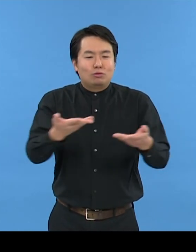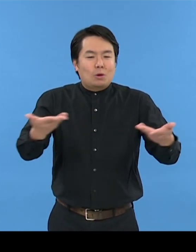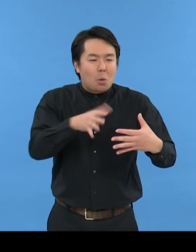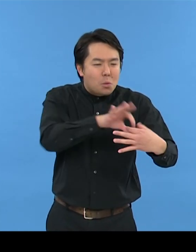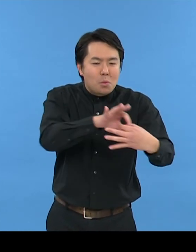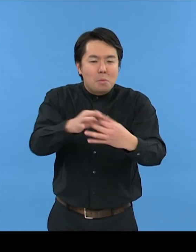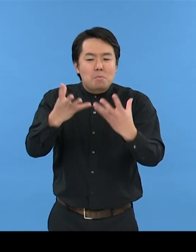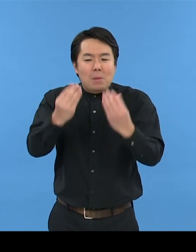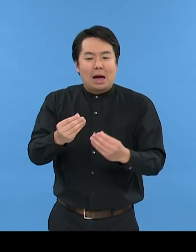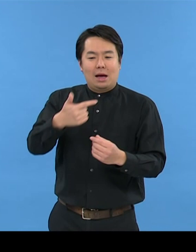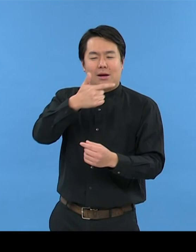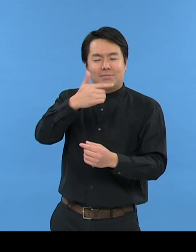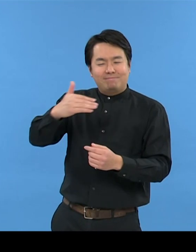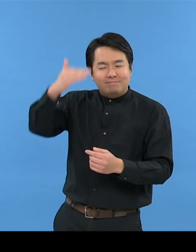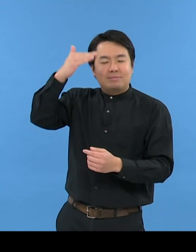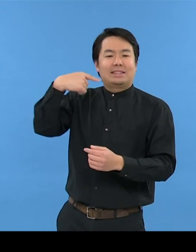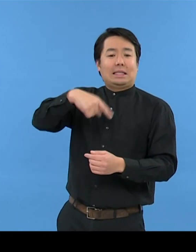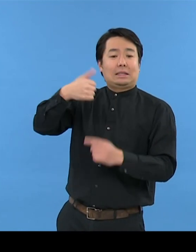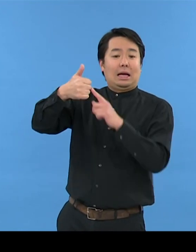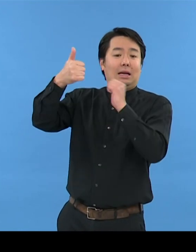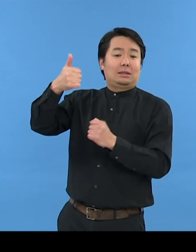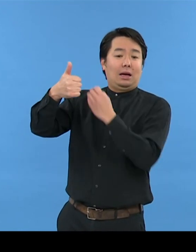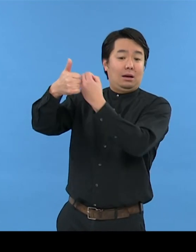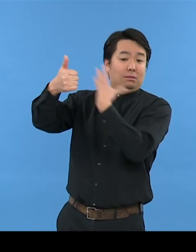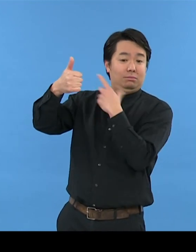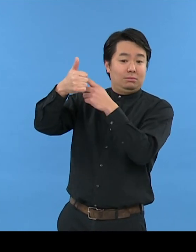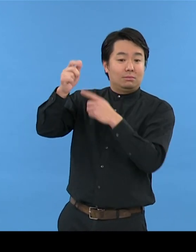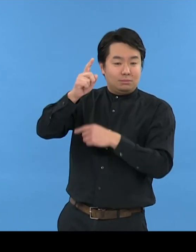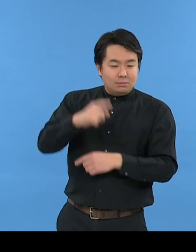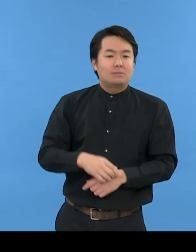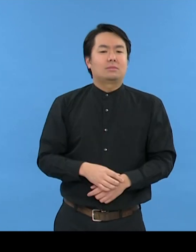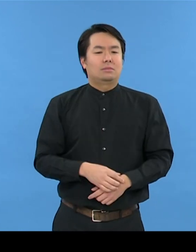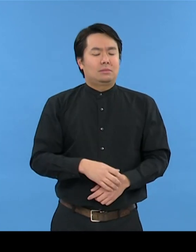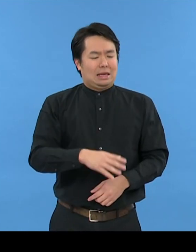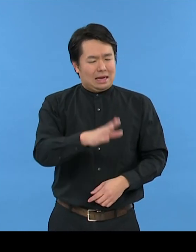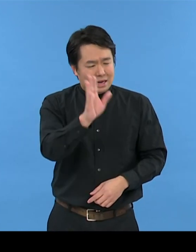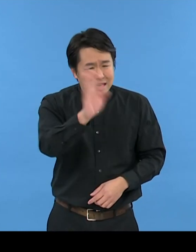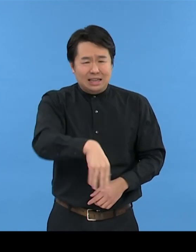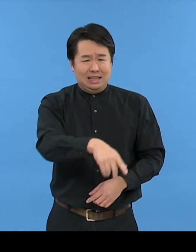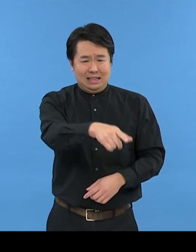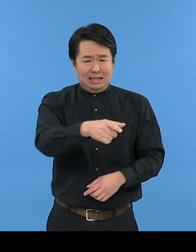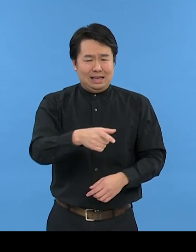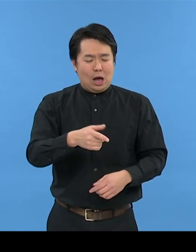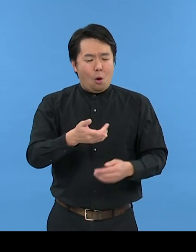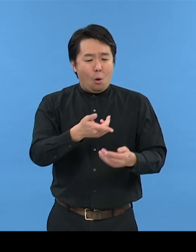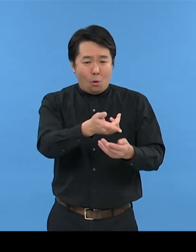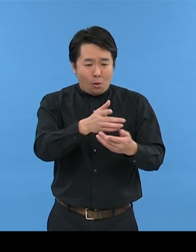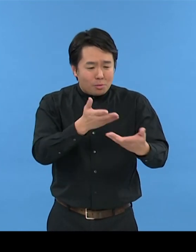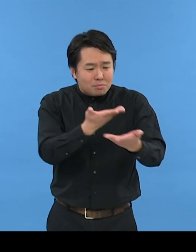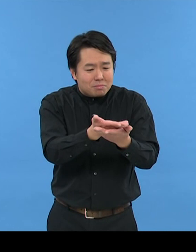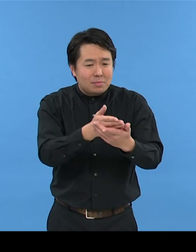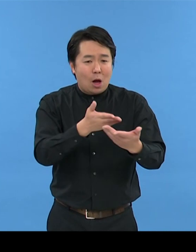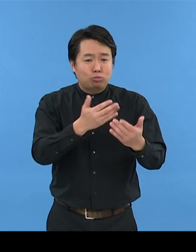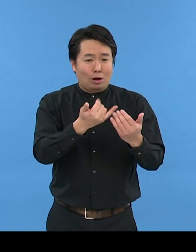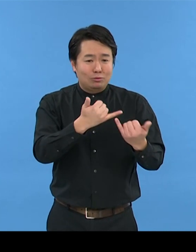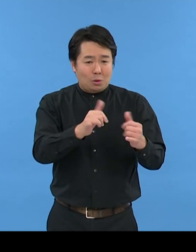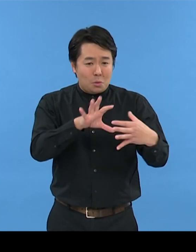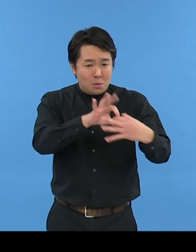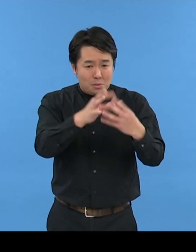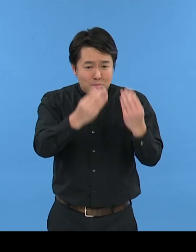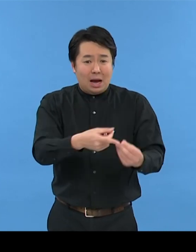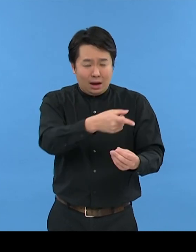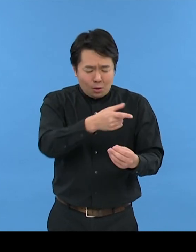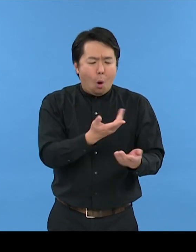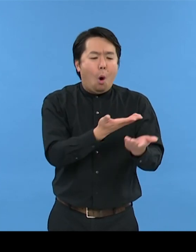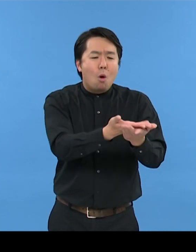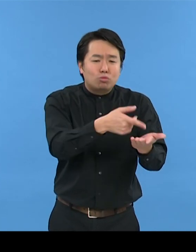をなさってるんですけど相談に行きましたあんたやめなあなたがかかったのはホームレスだろうホームレスと刑務所を